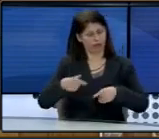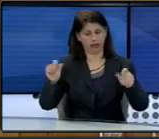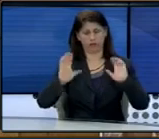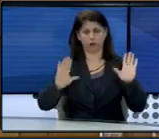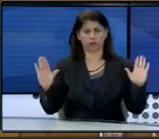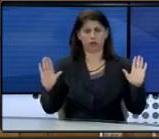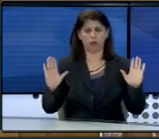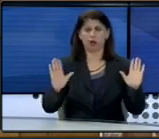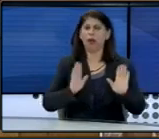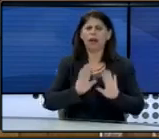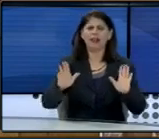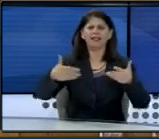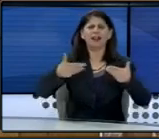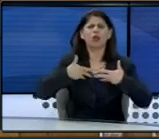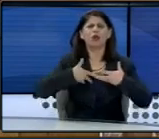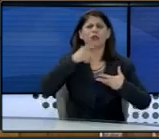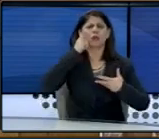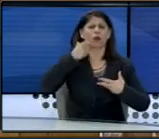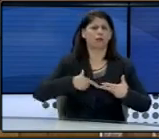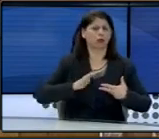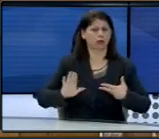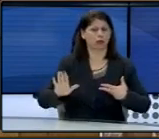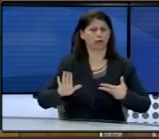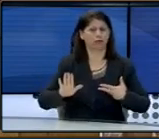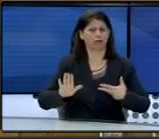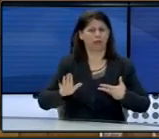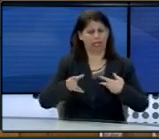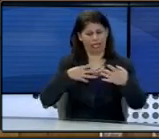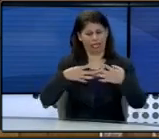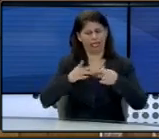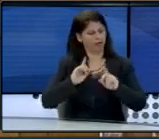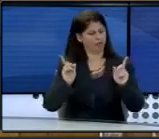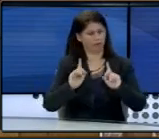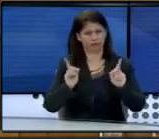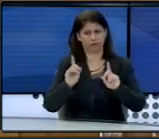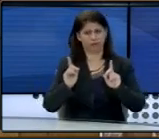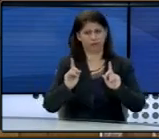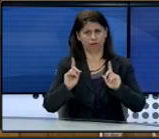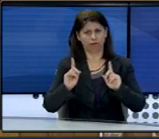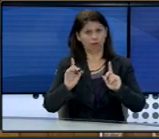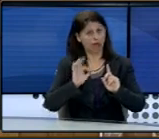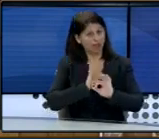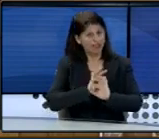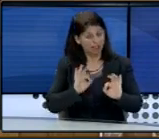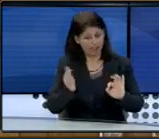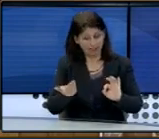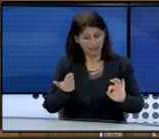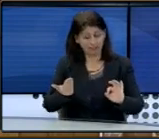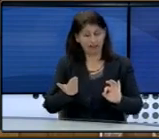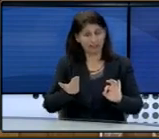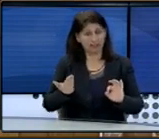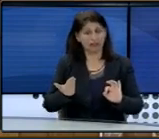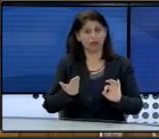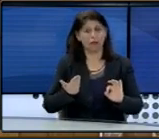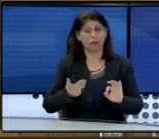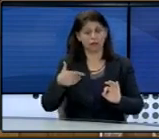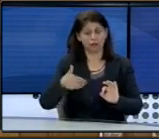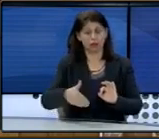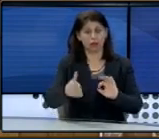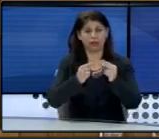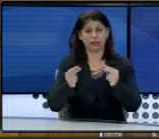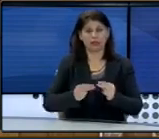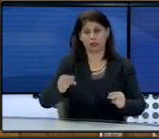Κανείς μας δεν έχει αυταπάτες. Πιστεύω κανείς μας ότι μπορεί να βρεθεί σύντομα προοπτική λύσης